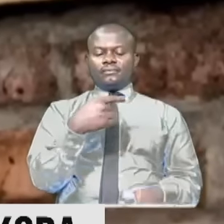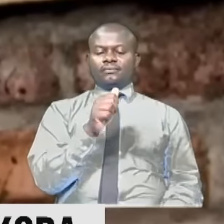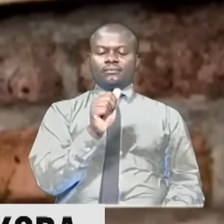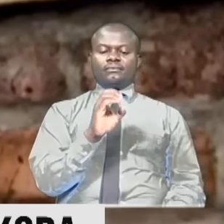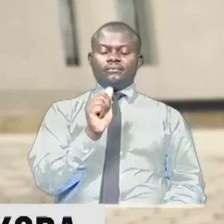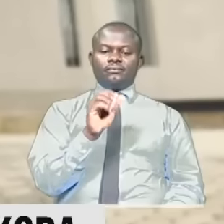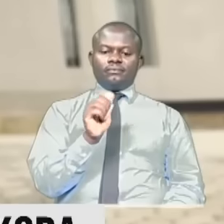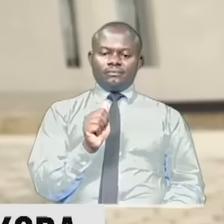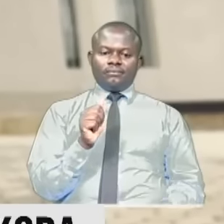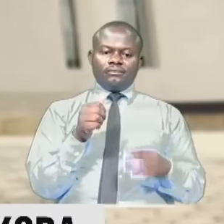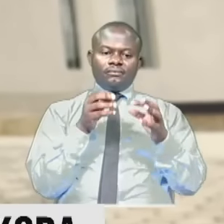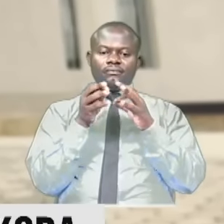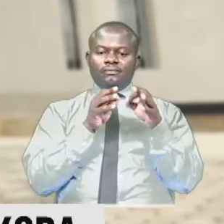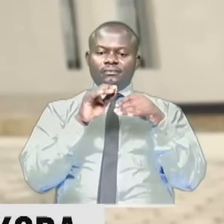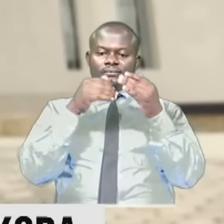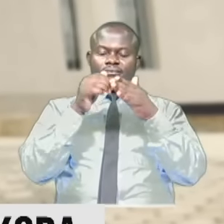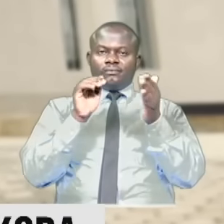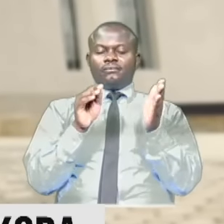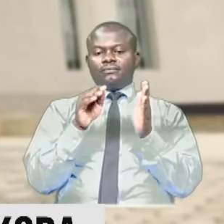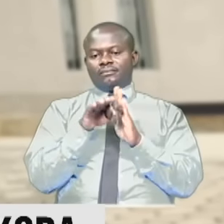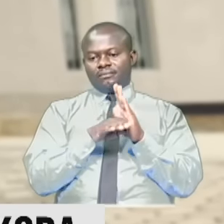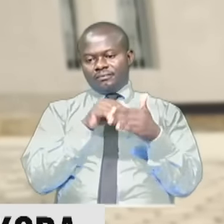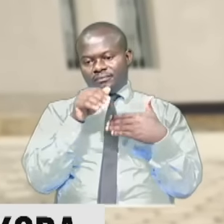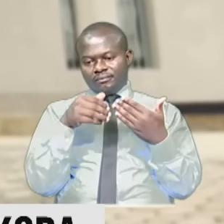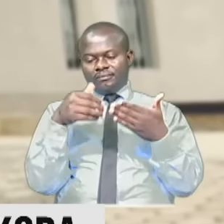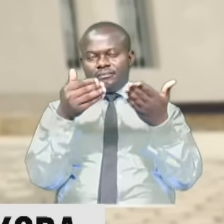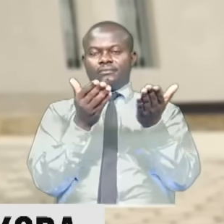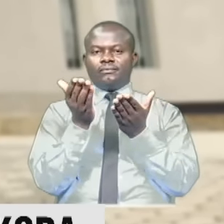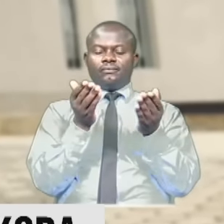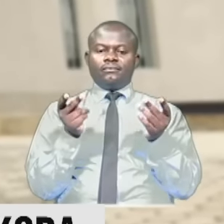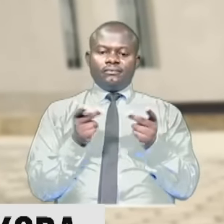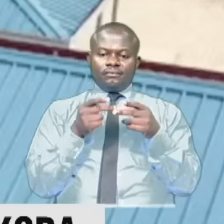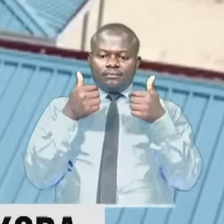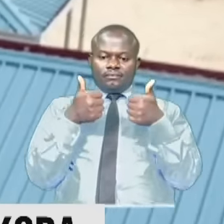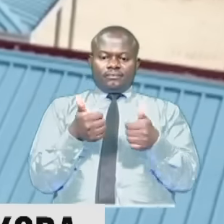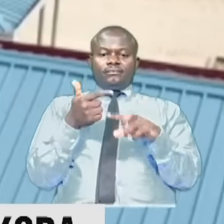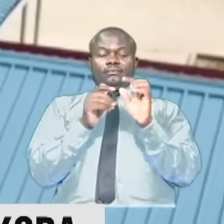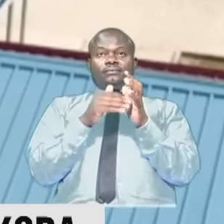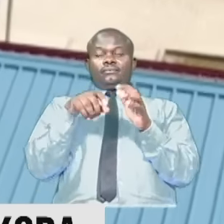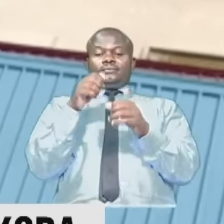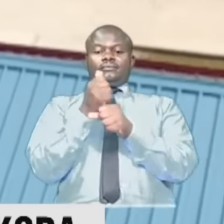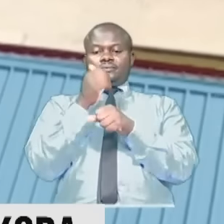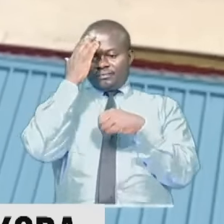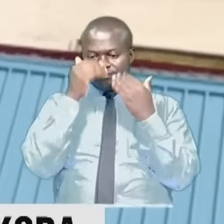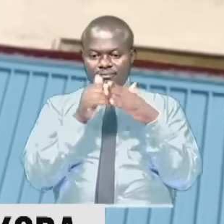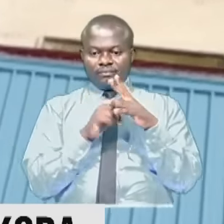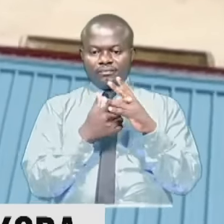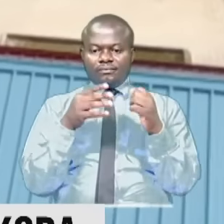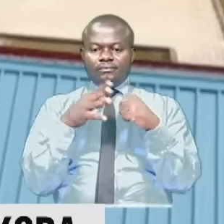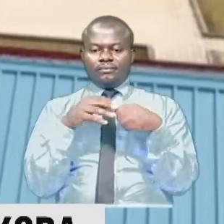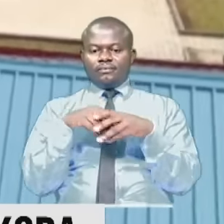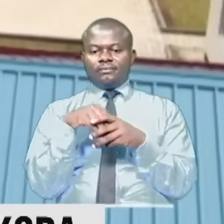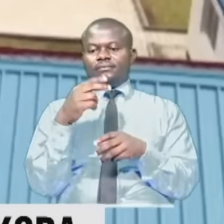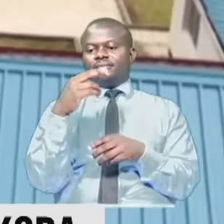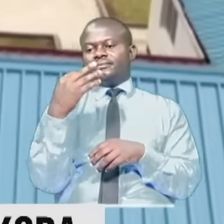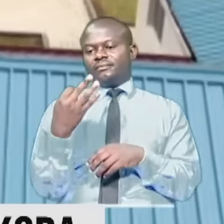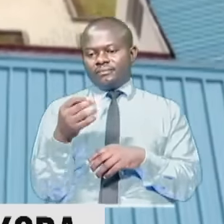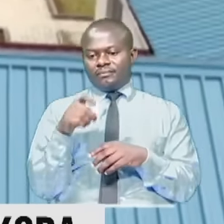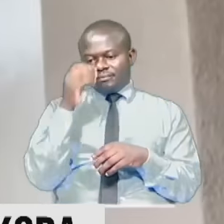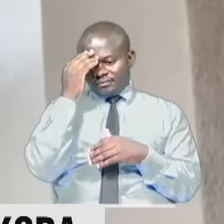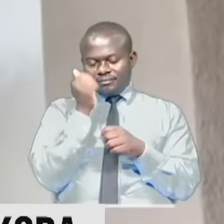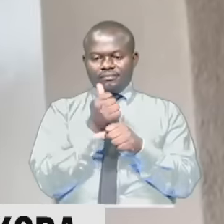Rere Leopold aravuga ko serivisi zose zitangirwa ku bigo nderabuzima zihari ariko ngo hakenewe abakozi kuko gitangiranye 9/23 bakenewe kugira ngo